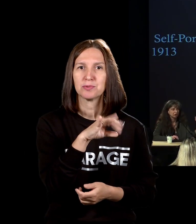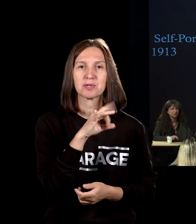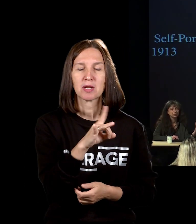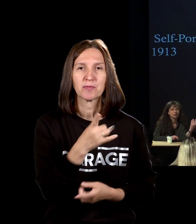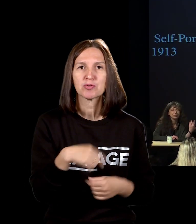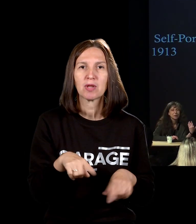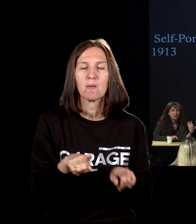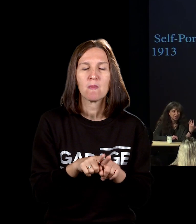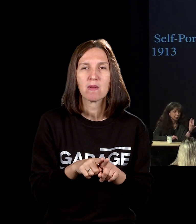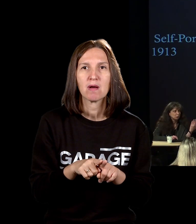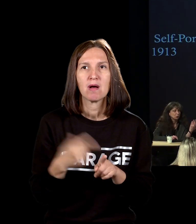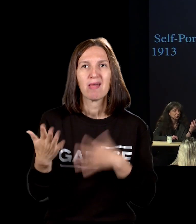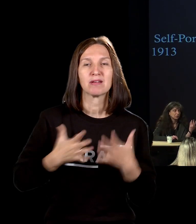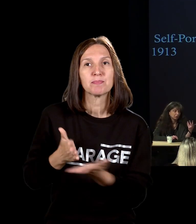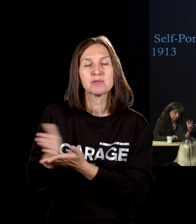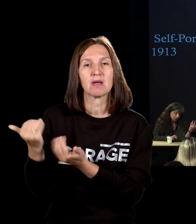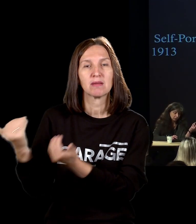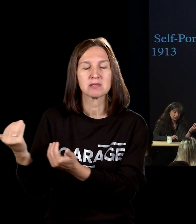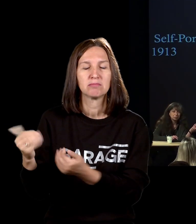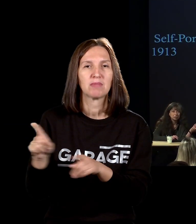такая гротескная фигура